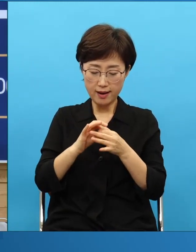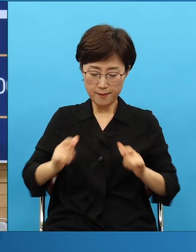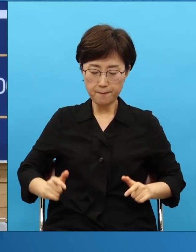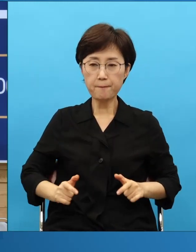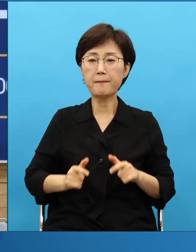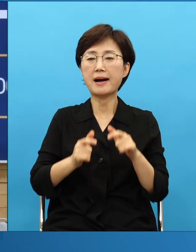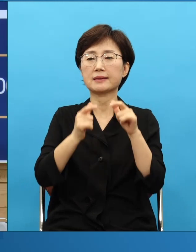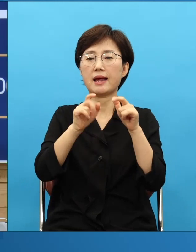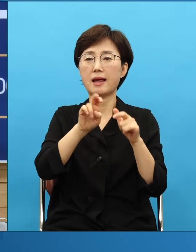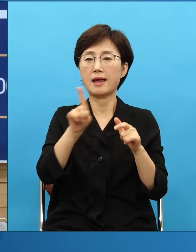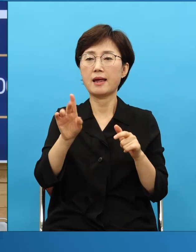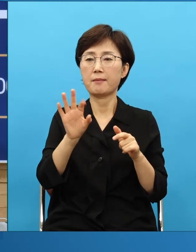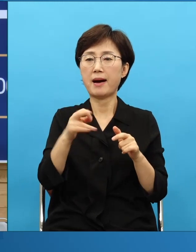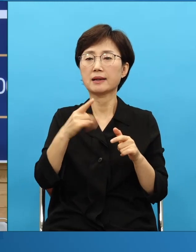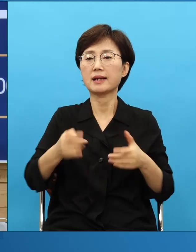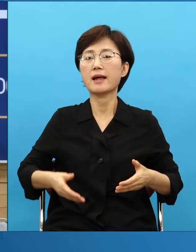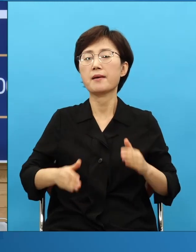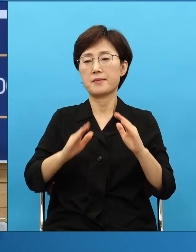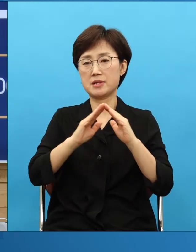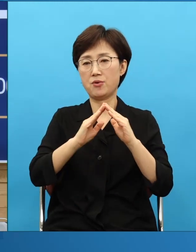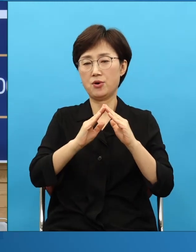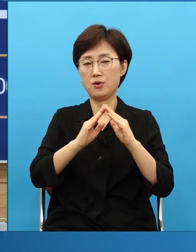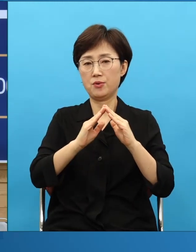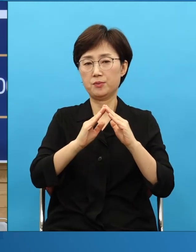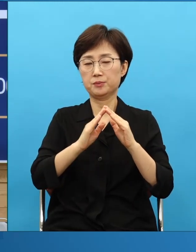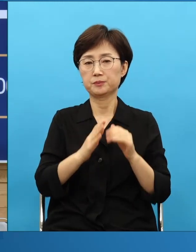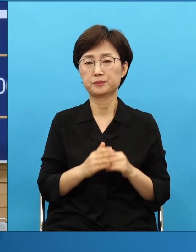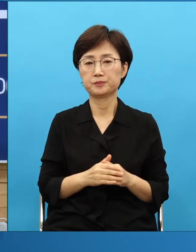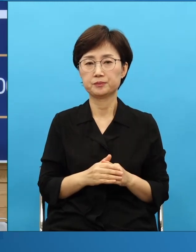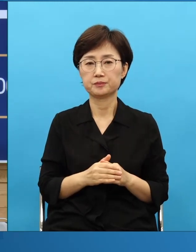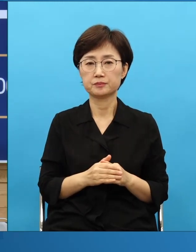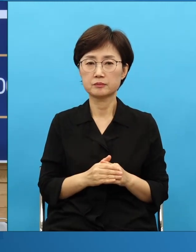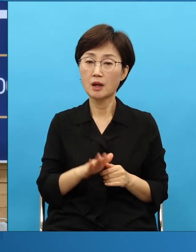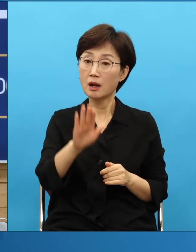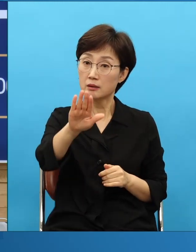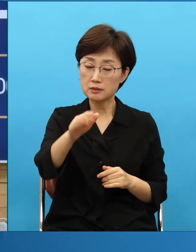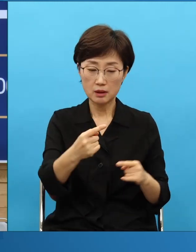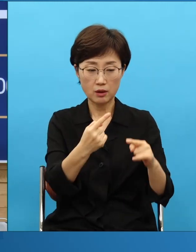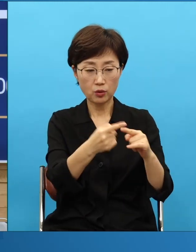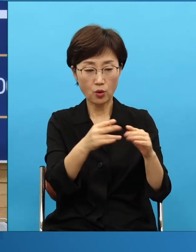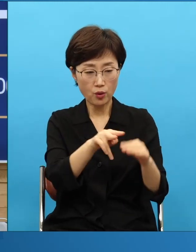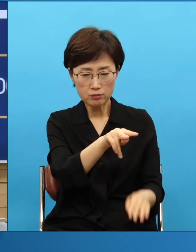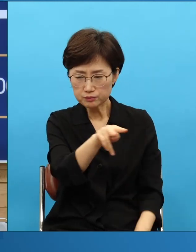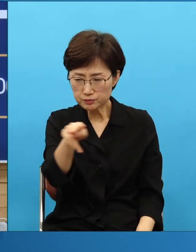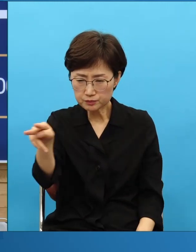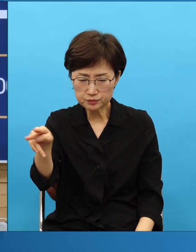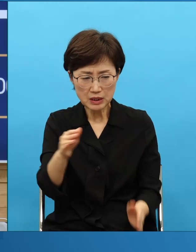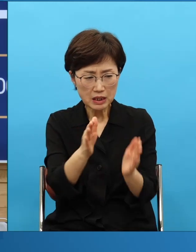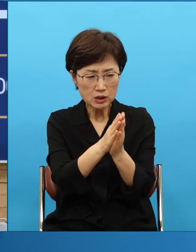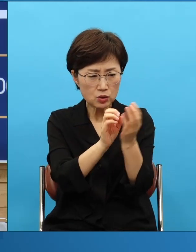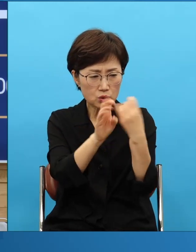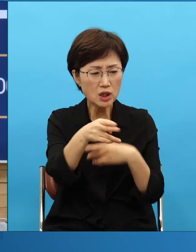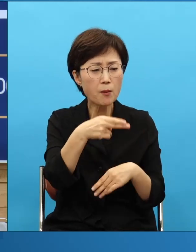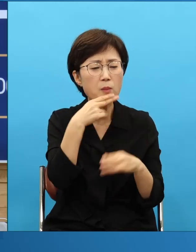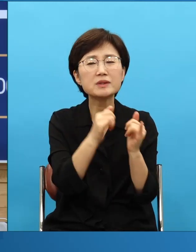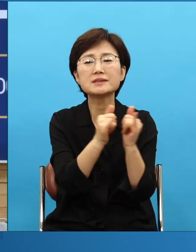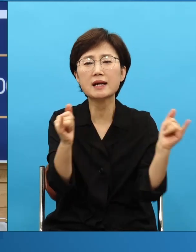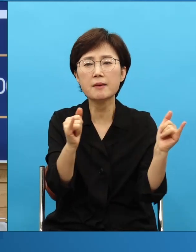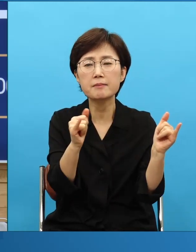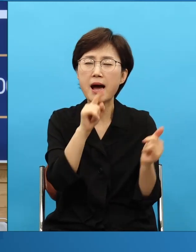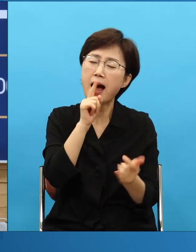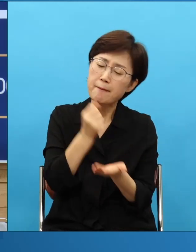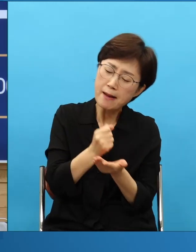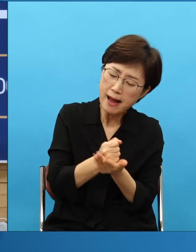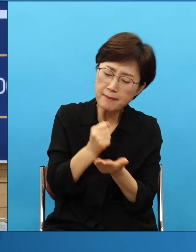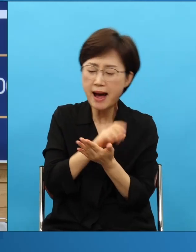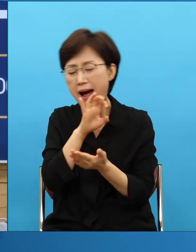And not taking place is very strange. 교회도 보면 응답 못 받는 사람들 쓸데없는 소리 자꾸 하잖아요. 응답이 안 되니까. Even inside of the church, there are people who do